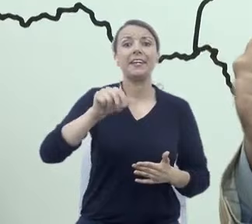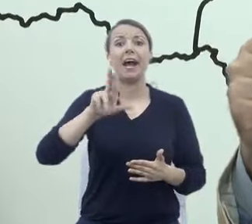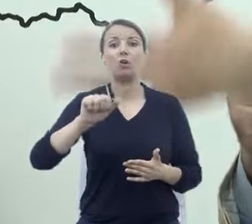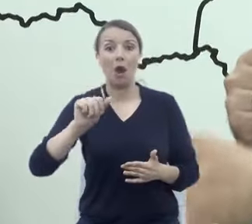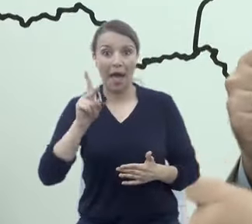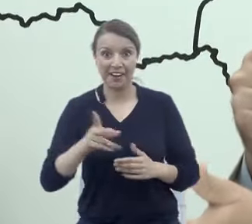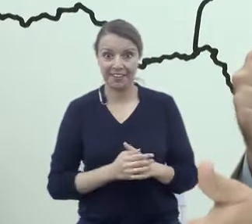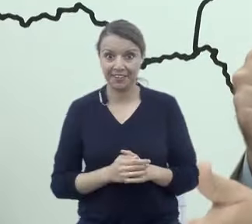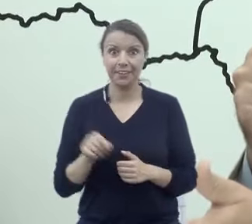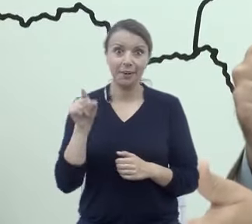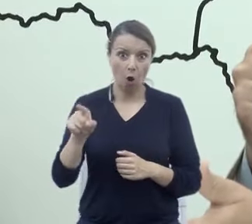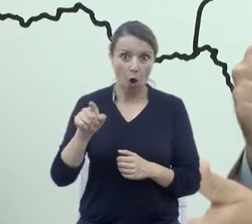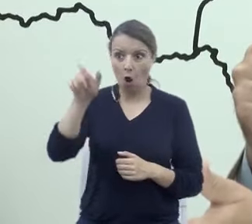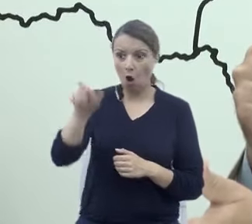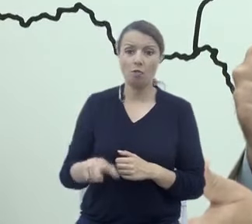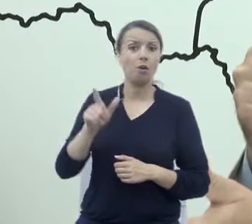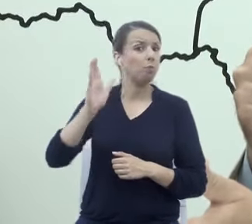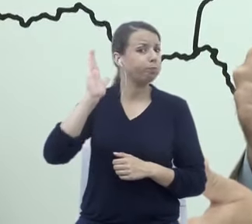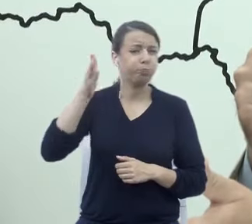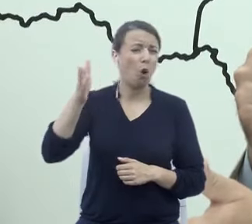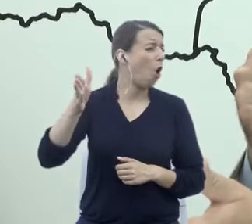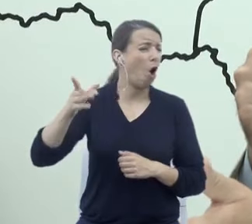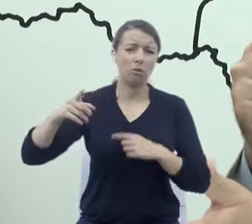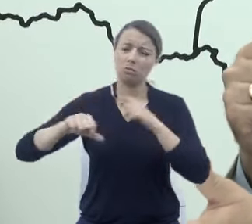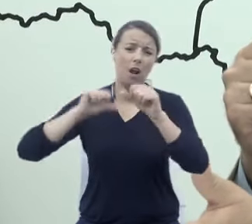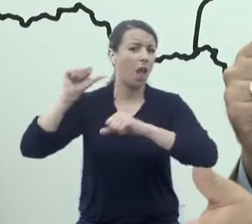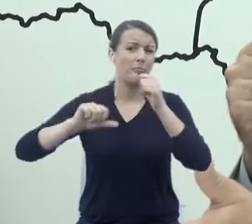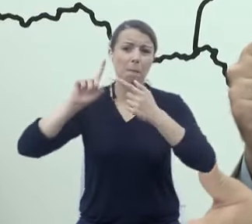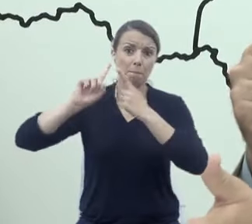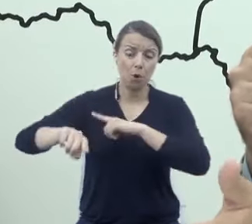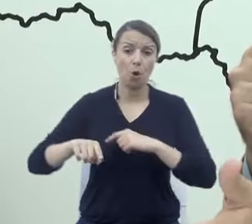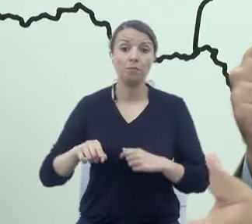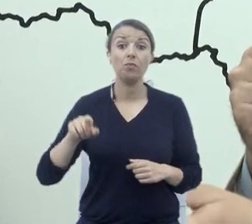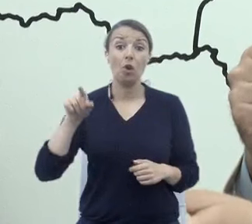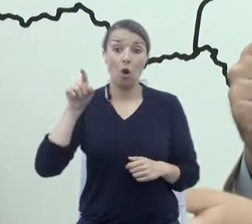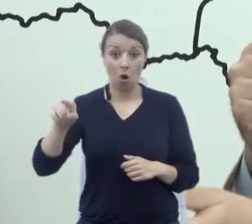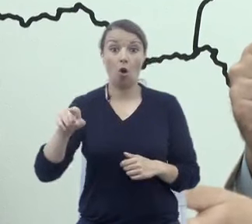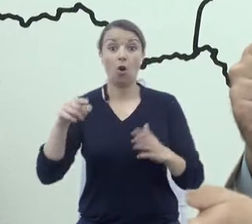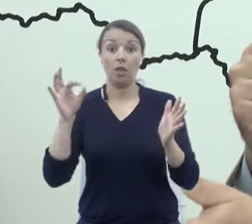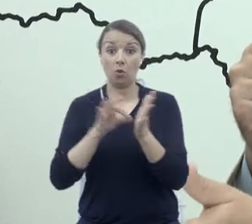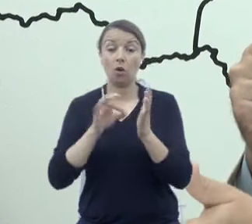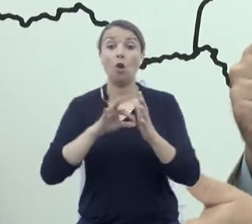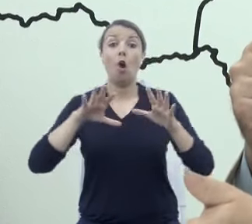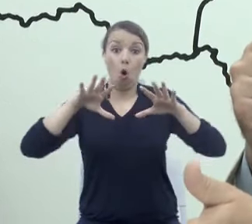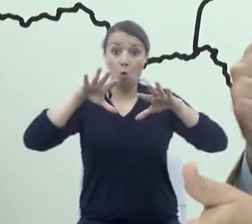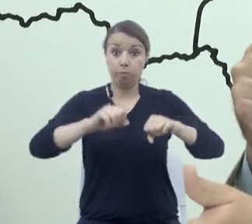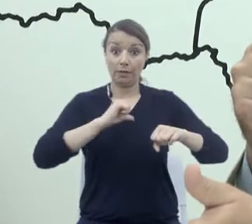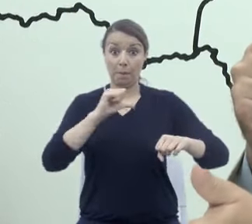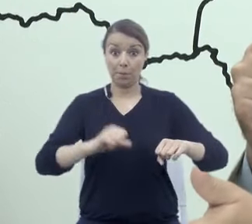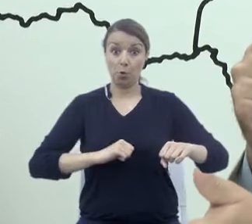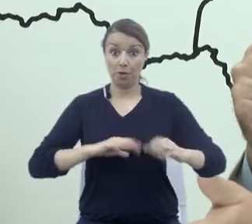dopiero później został okupacyjnym burmistrzem miasteczka,